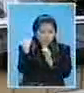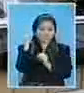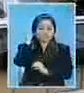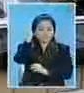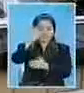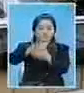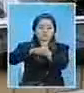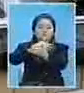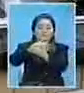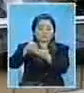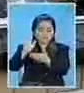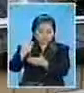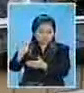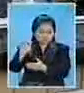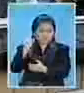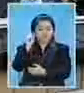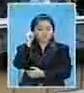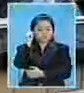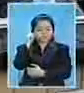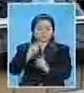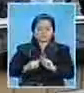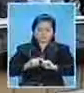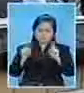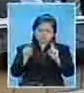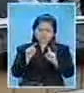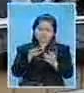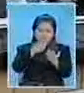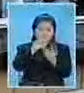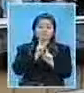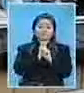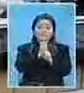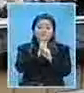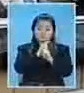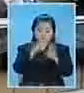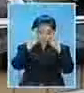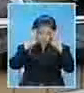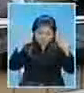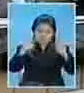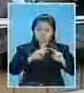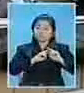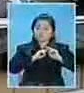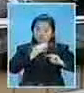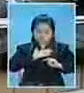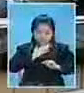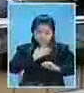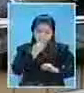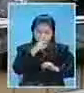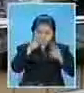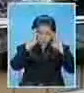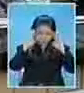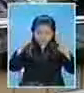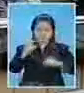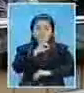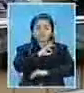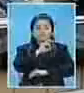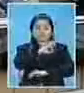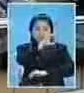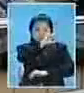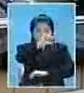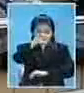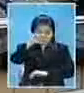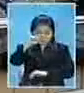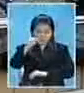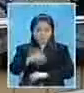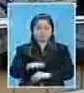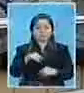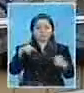ไปซึ่งเท่าที่ผมดูนะครับจากการทำงานทั้งในภาคเอกชนและในฐานะเป็นสมาชิกสภาผู้แทนราษฎรรัฐมน